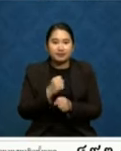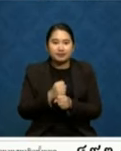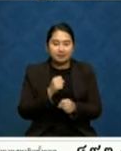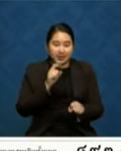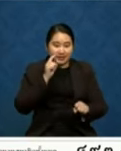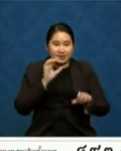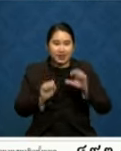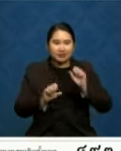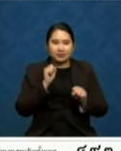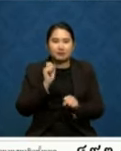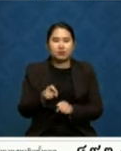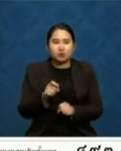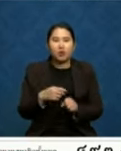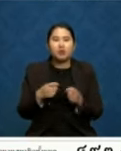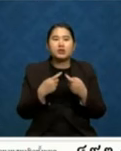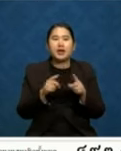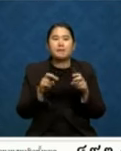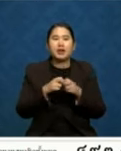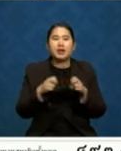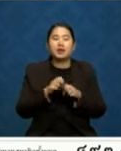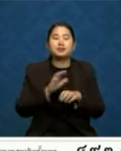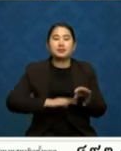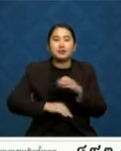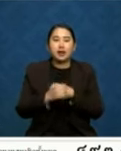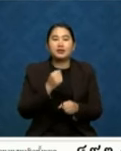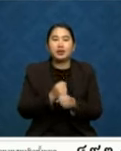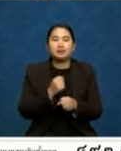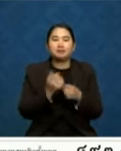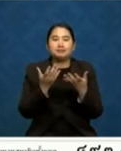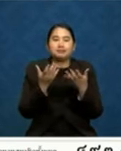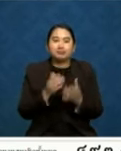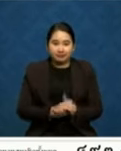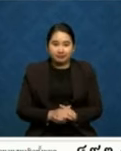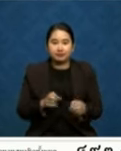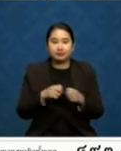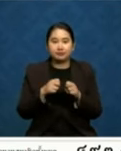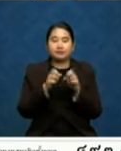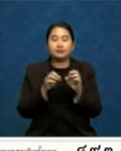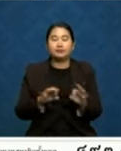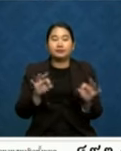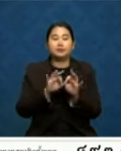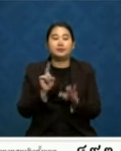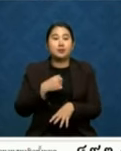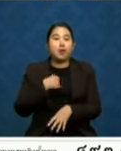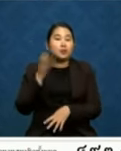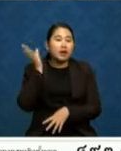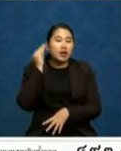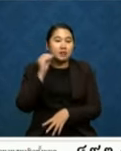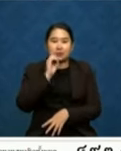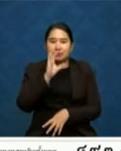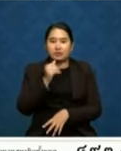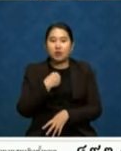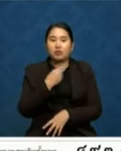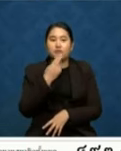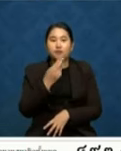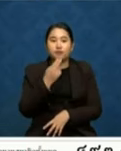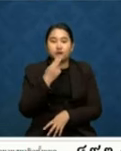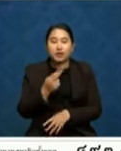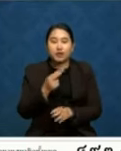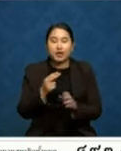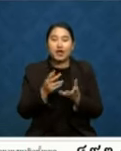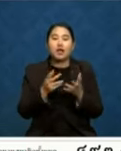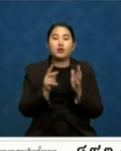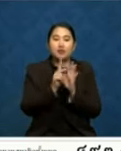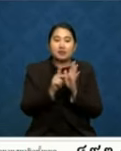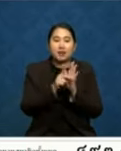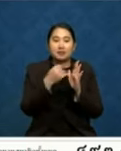การจับกลุ่มก็เห็นด้วยนะครับแต่ปัญหามันคือทางปฏิบัตินอกจากนี้ปัญหาสำคัญที่เกิดขึ้นนะครับผมได้รับทราบว่ามันไม่ใช่แต่บุหรี่นอกหรือบุหรี่เถื่อน